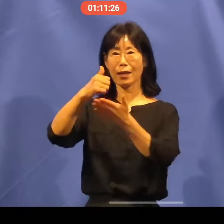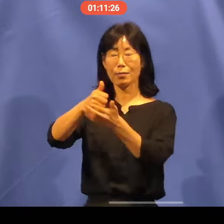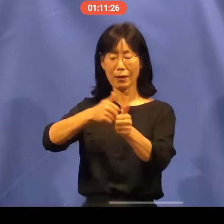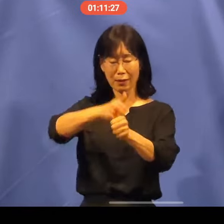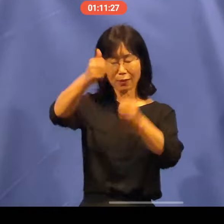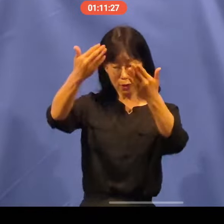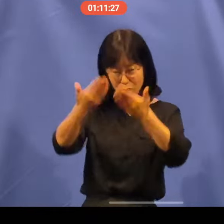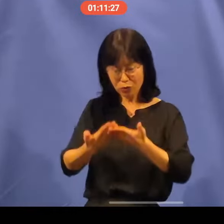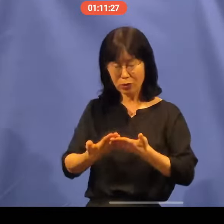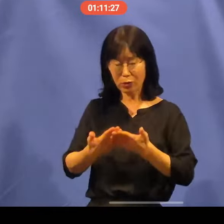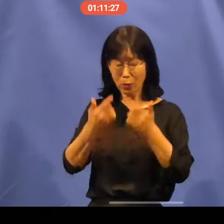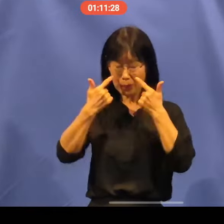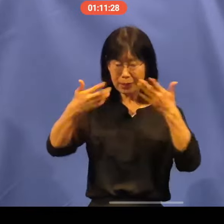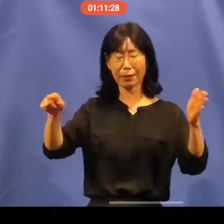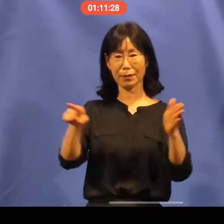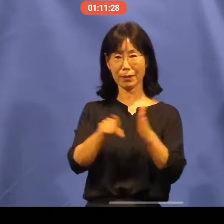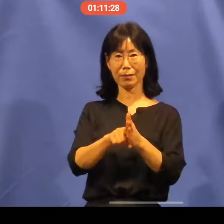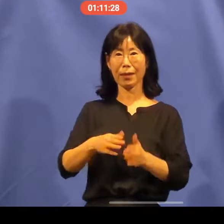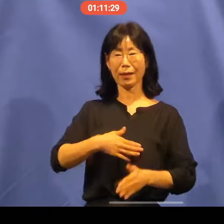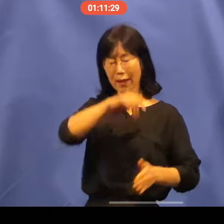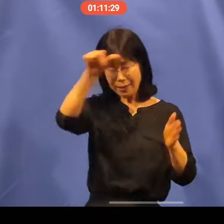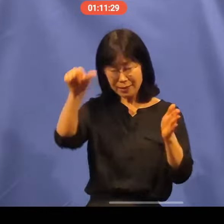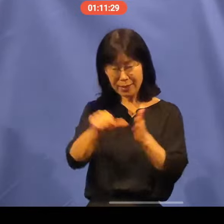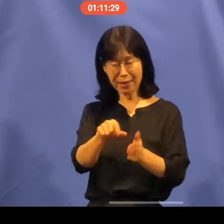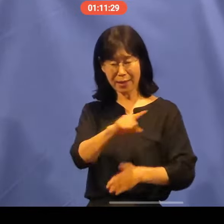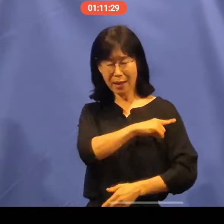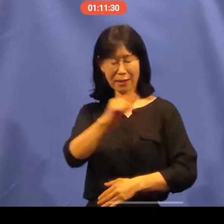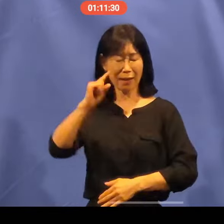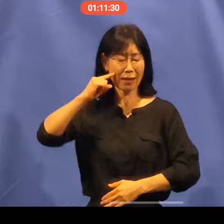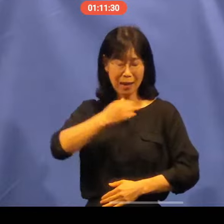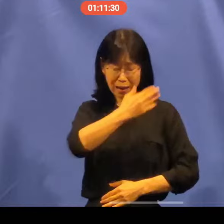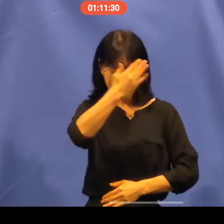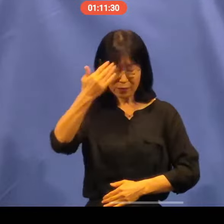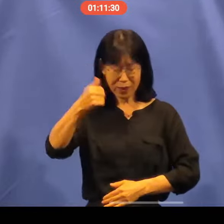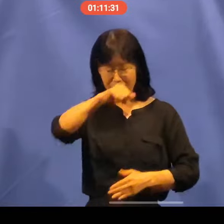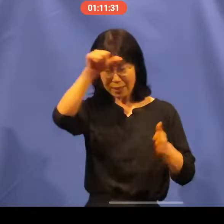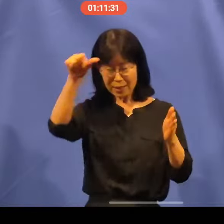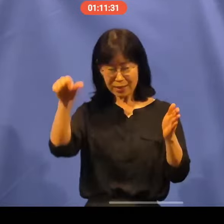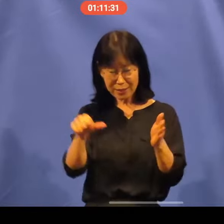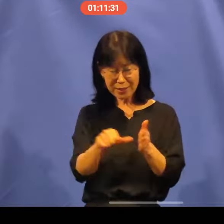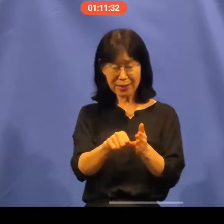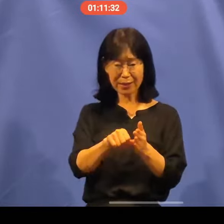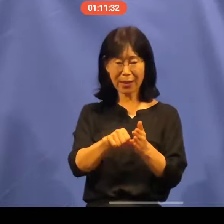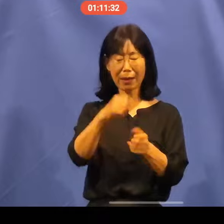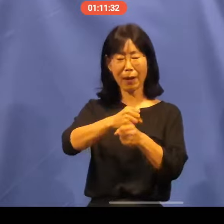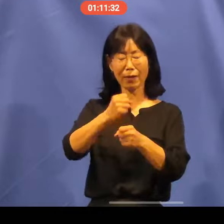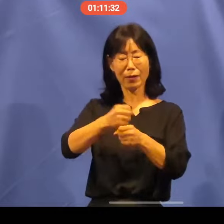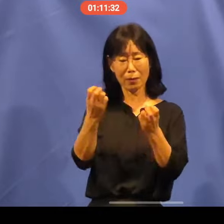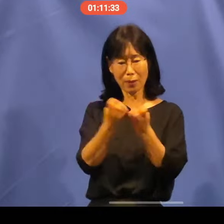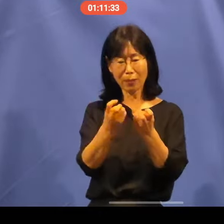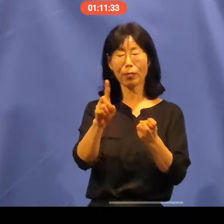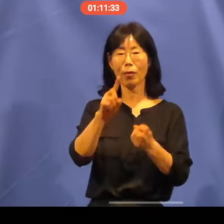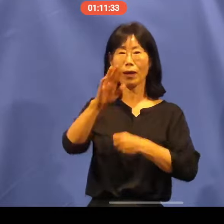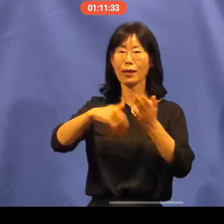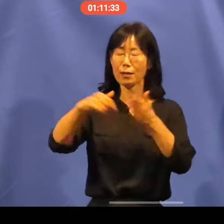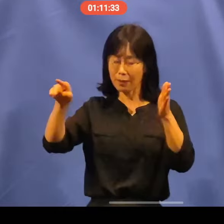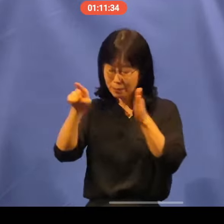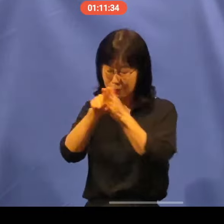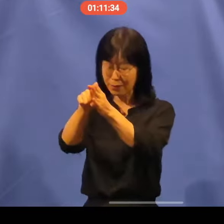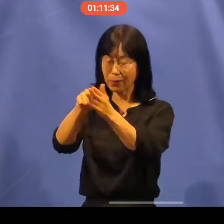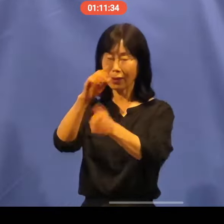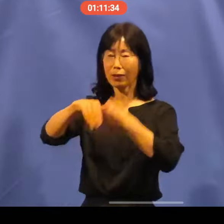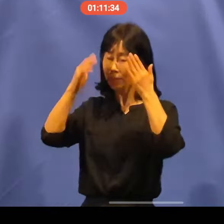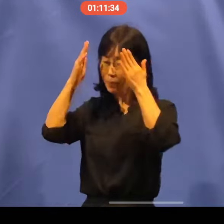줄로 믿습니다. 우리의 인생을 하나 가장 아름답고 멋진 걸작품이 되게 하실 것입니다. 마스터피스가 되게 하실